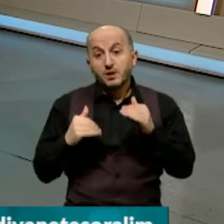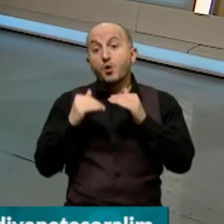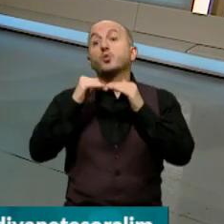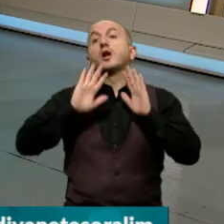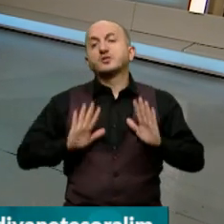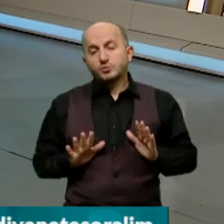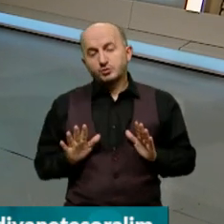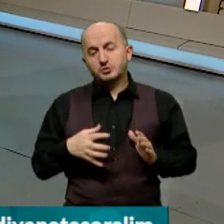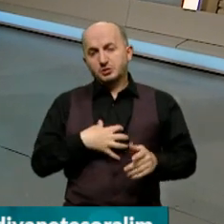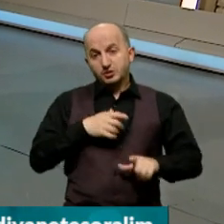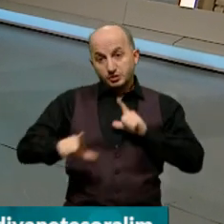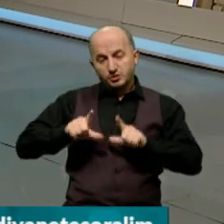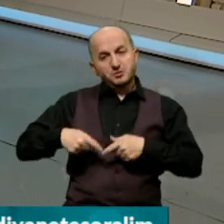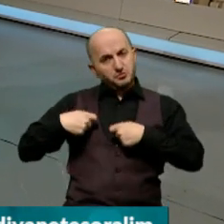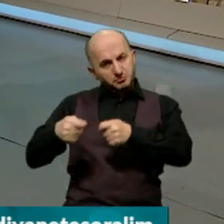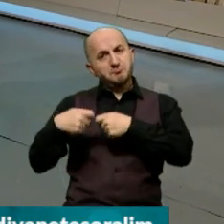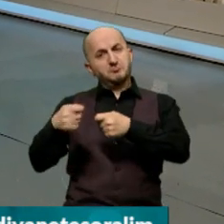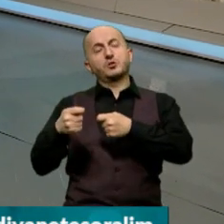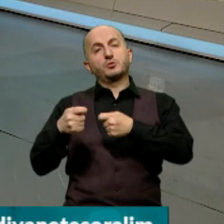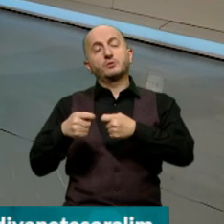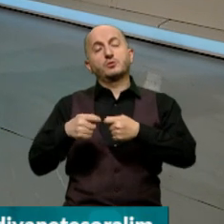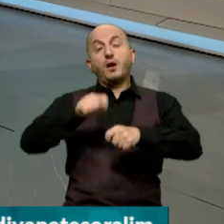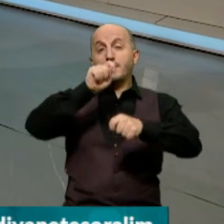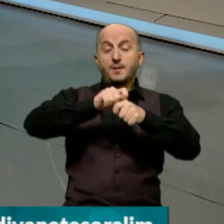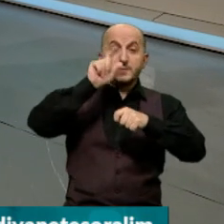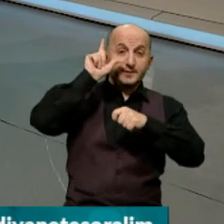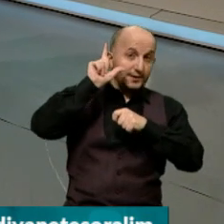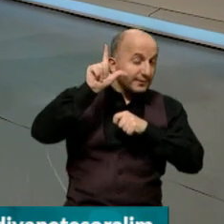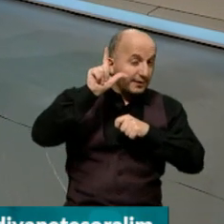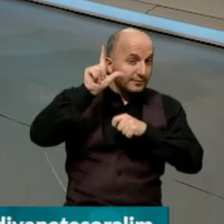kendi ihtiyaçları için harcıyorsa yapması gereken